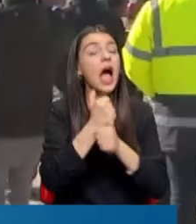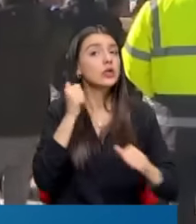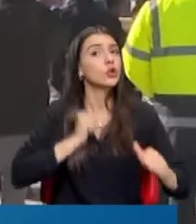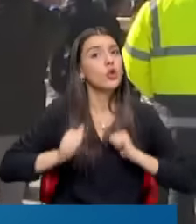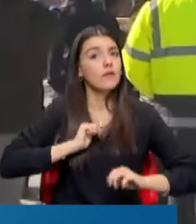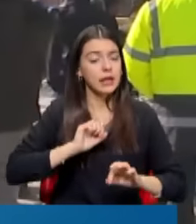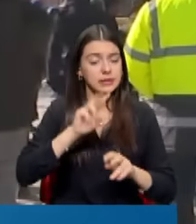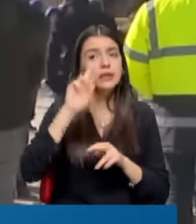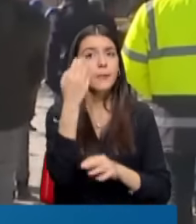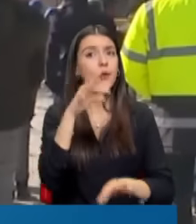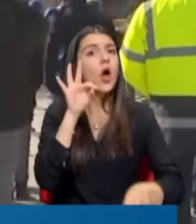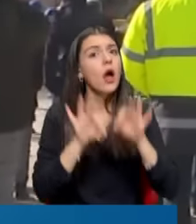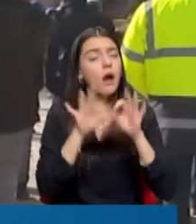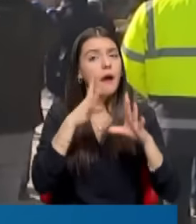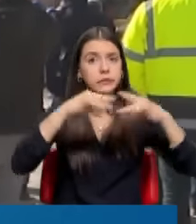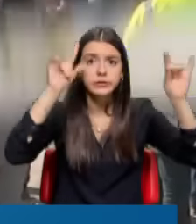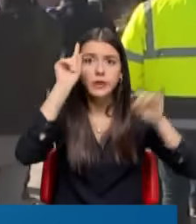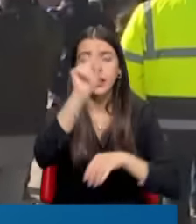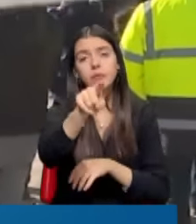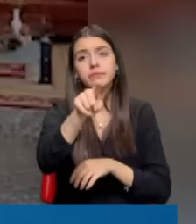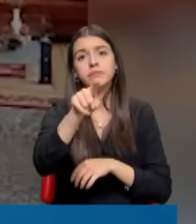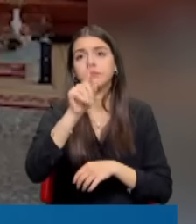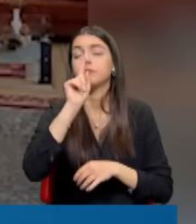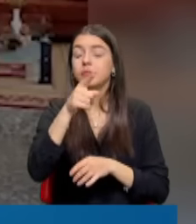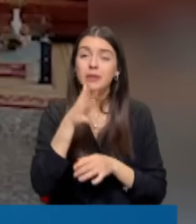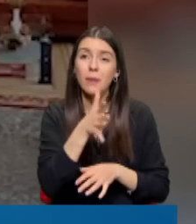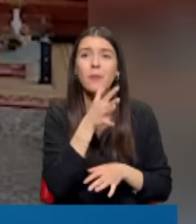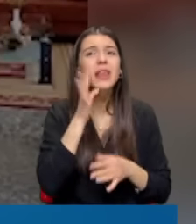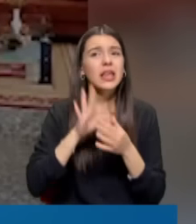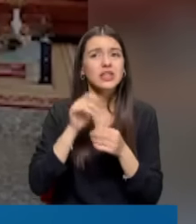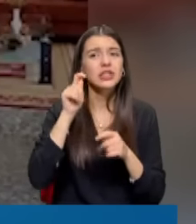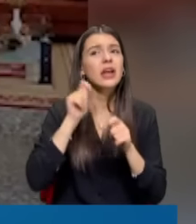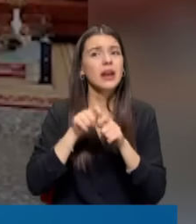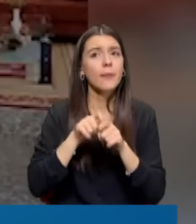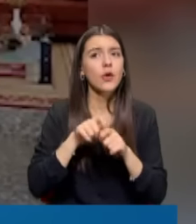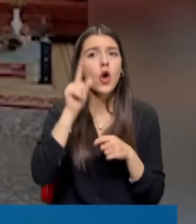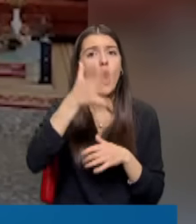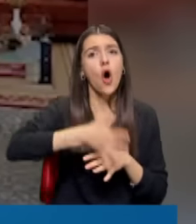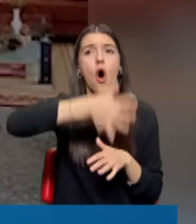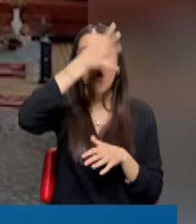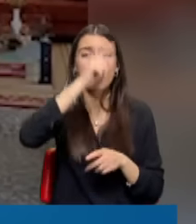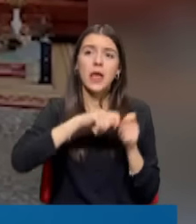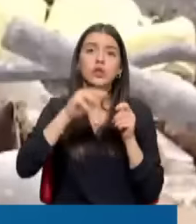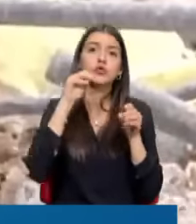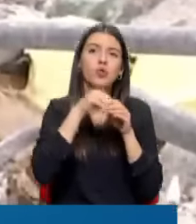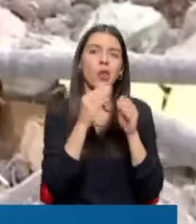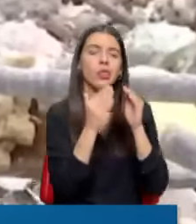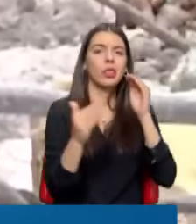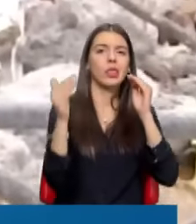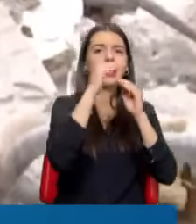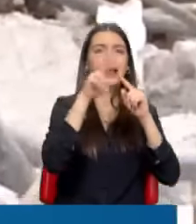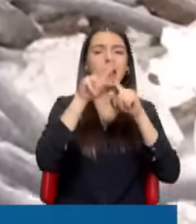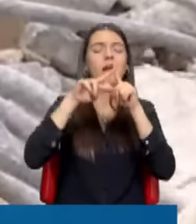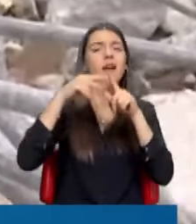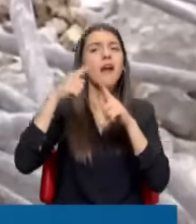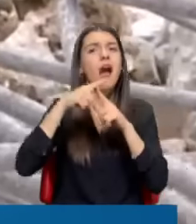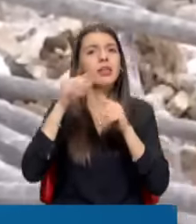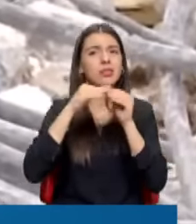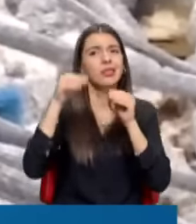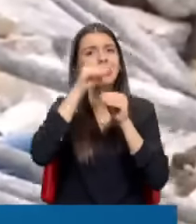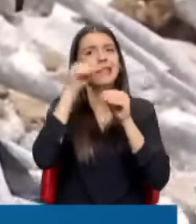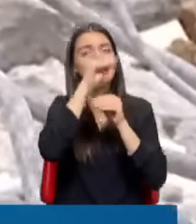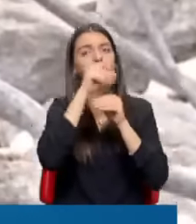raporu, mahkeme heyetine sundu. Daha önceki bilirkişi raporlarında otel binasına sonradan eklenen kaçak katın yıkım